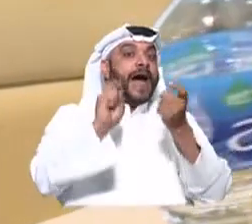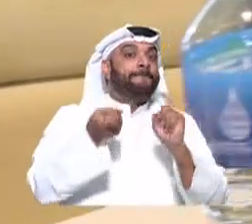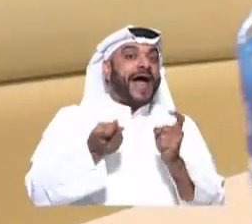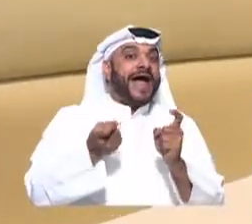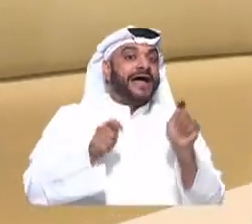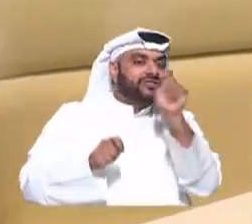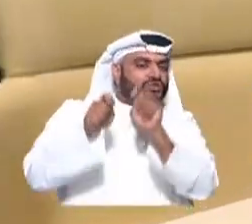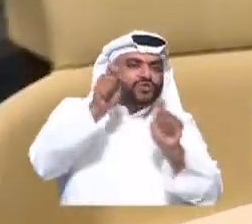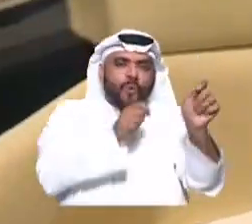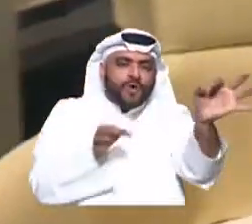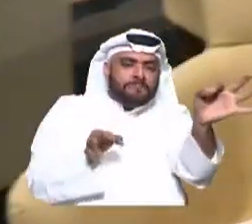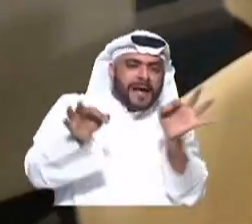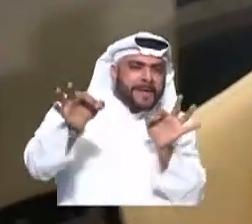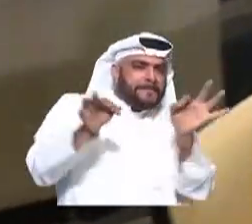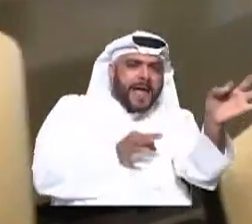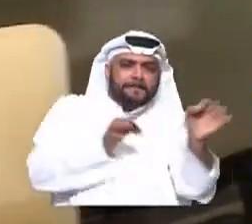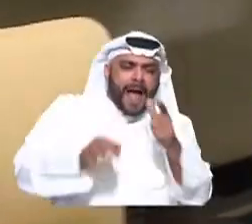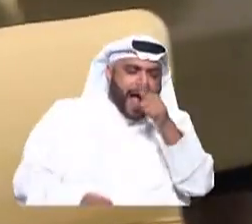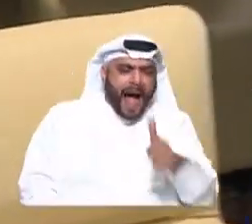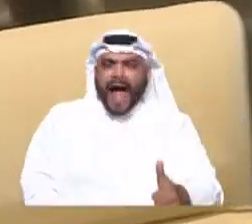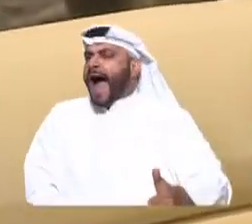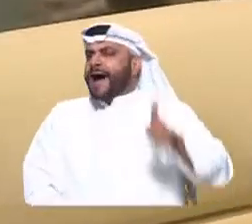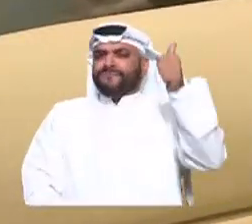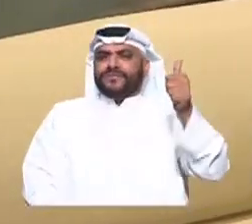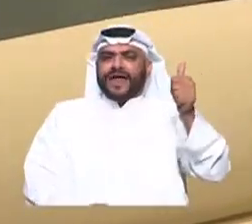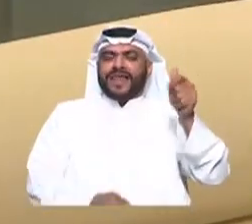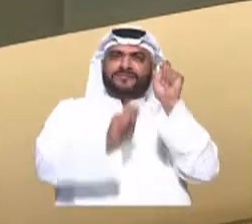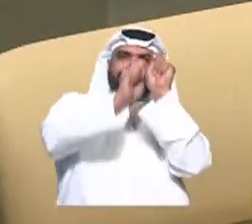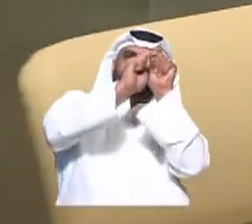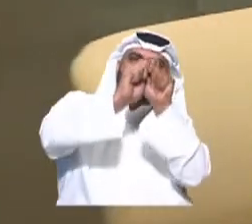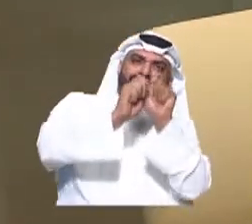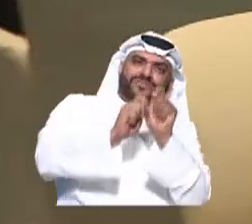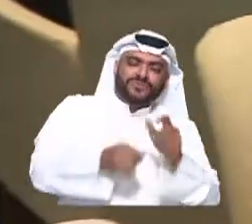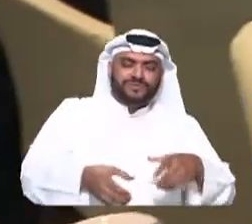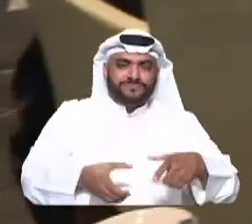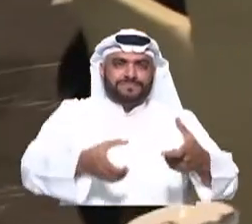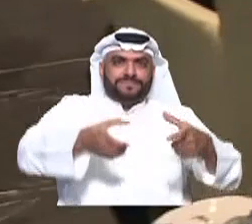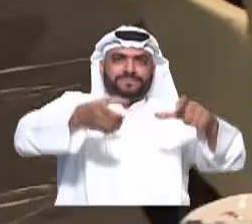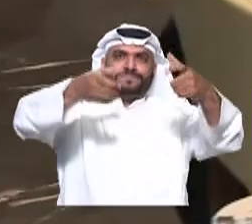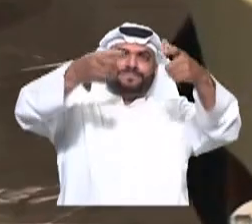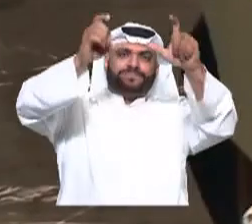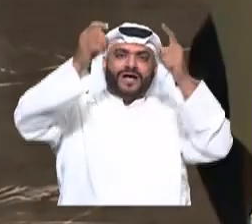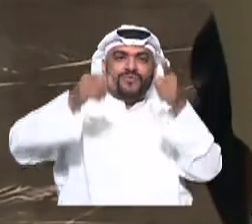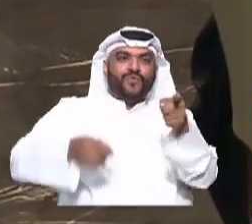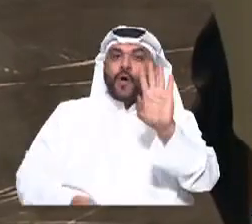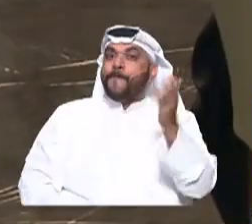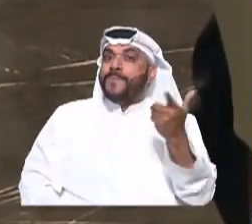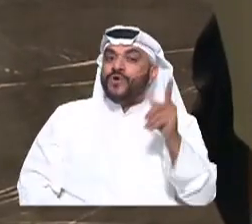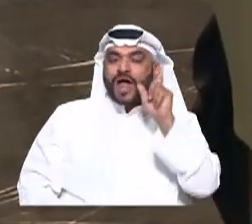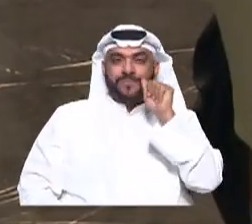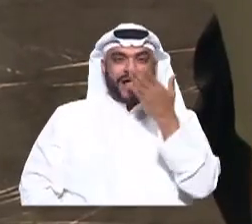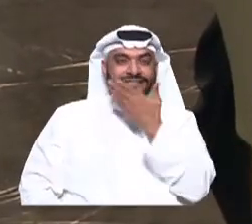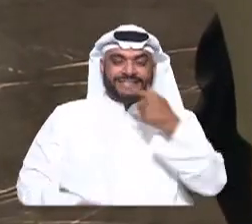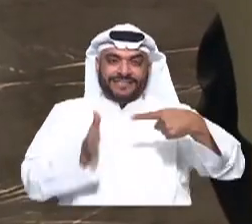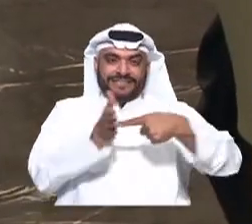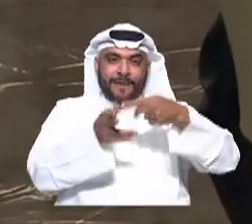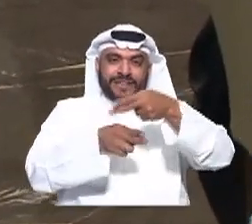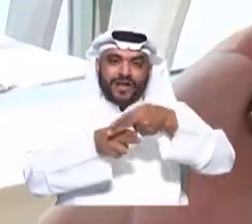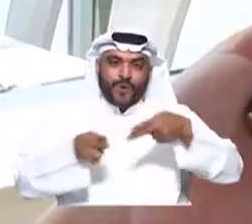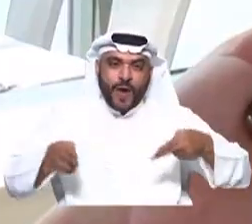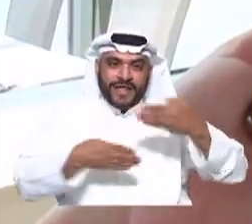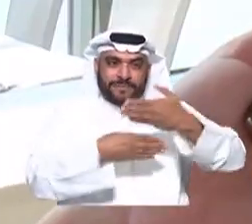الثقافية 18 الخاصة بتصميم صرح وطني للشهداء من قبل طلبة كلية العمارة في جامعة